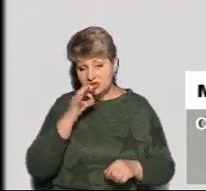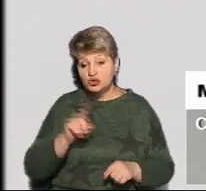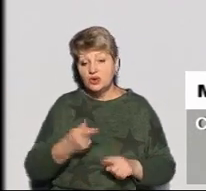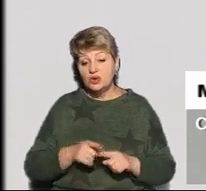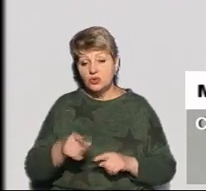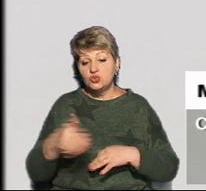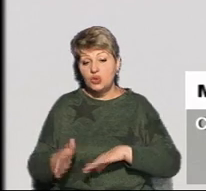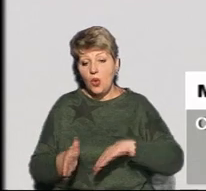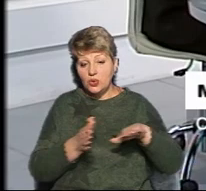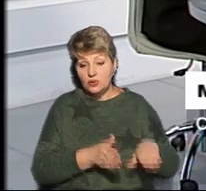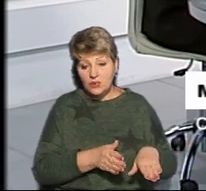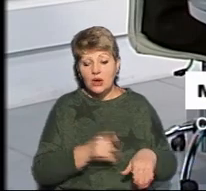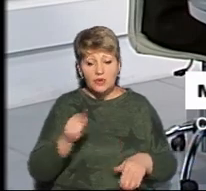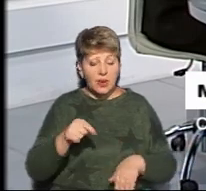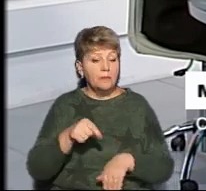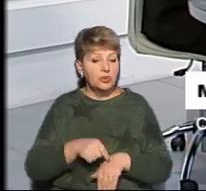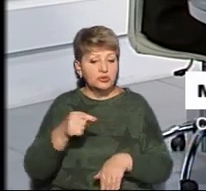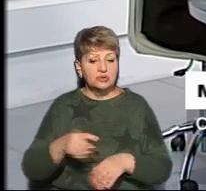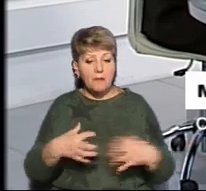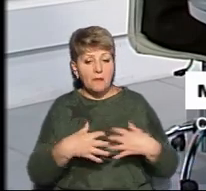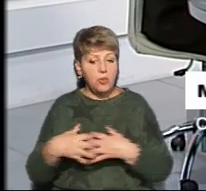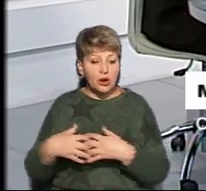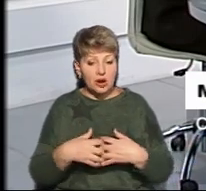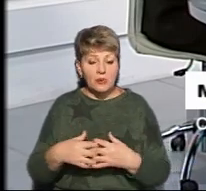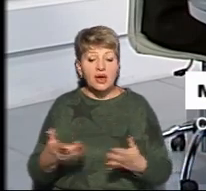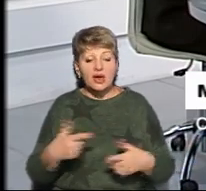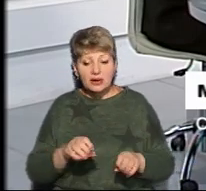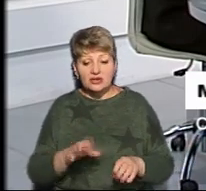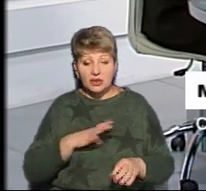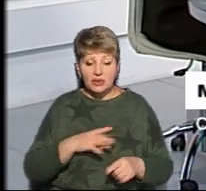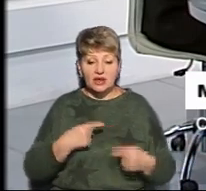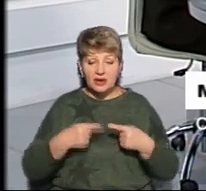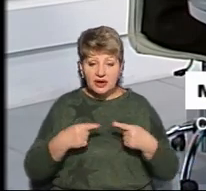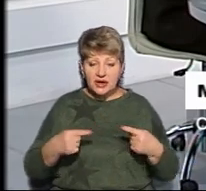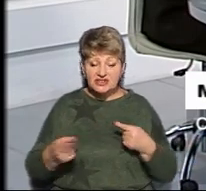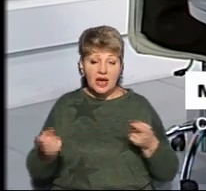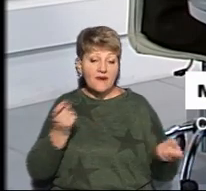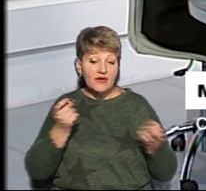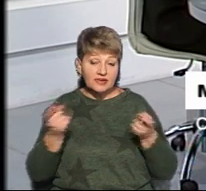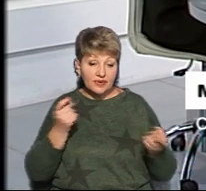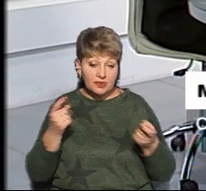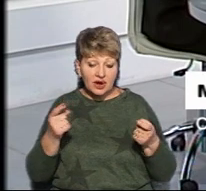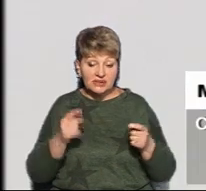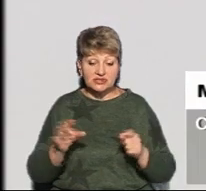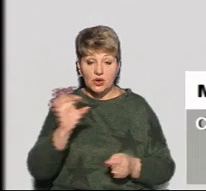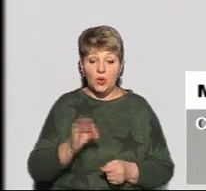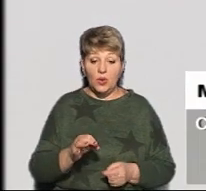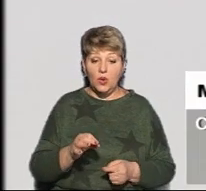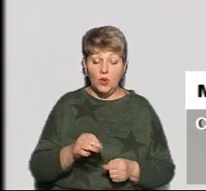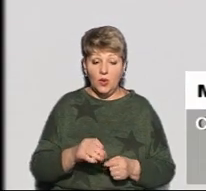боротьба, яка там виливалась іноді в якісь інформаційні приводи на всеукраїнського рівня. Я все ж таки вважаю,